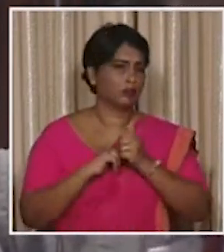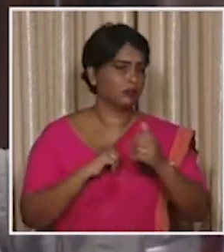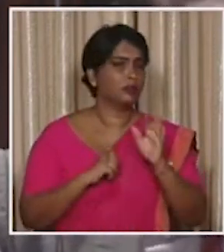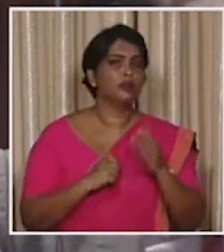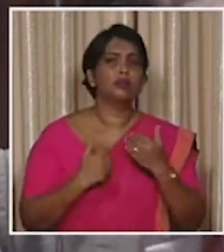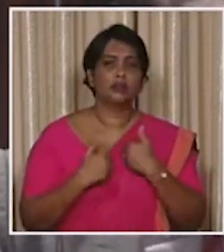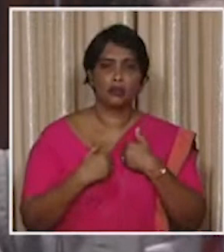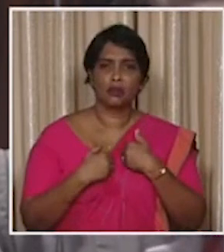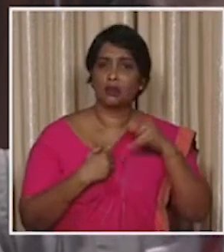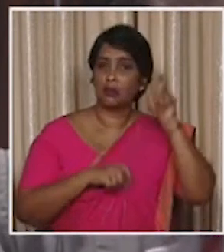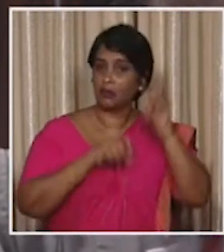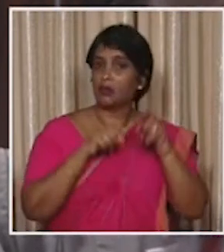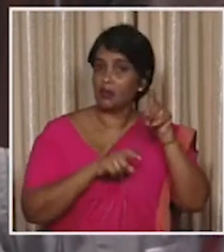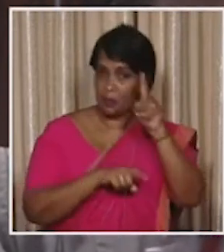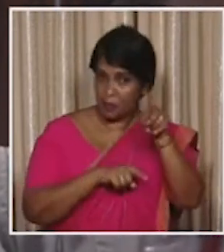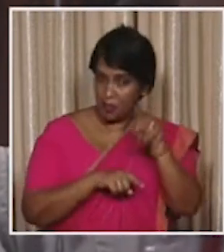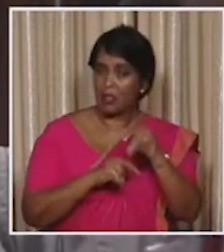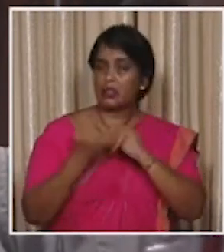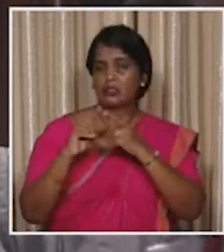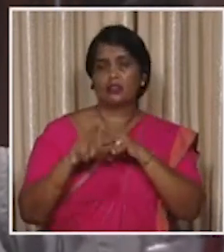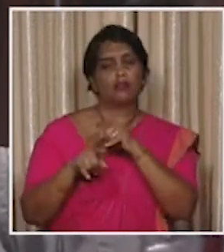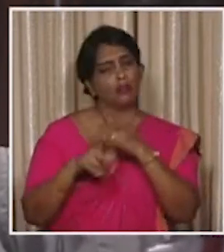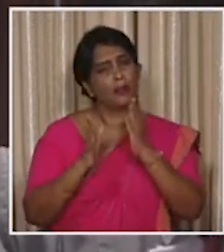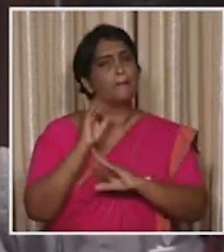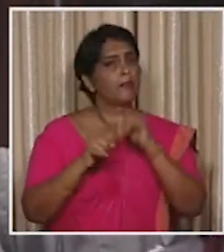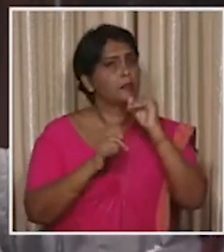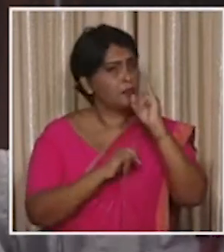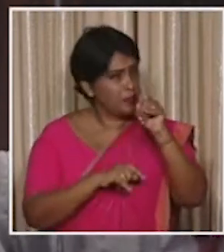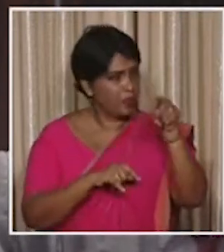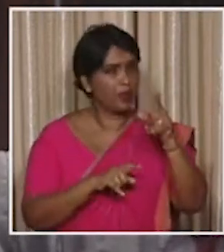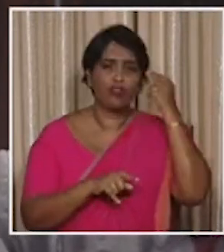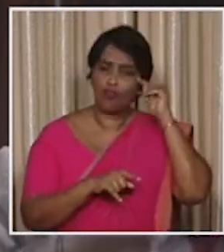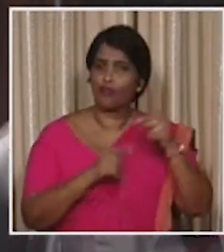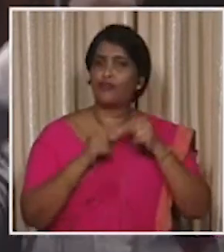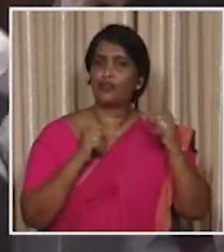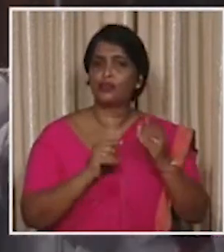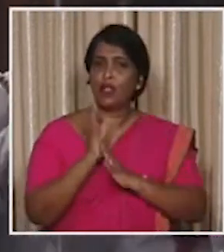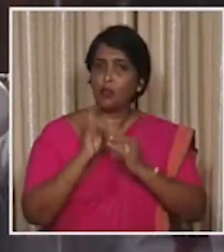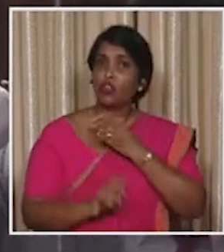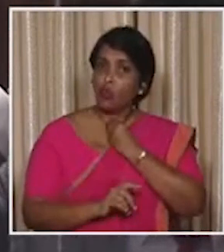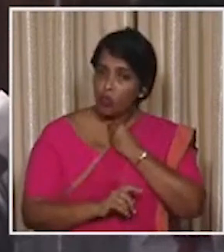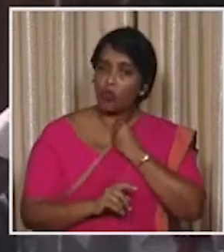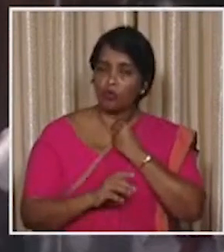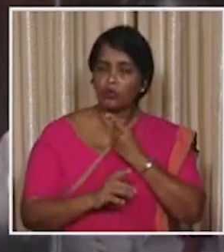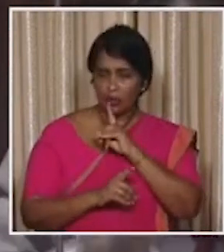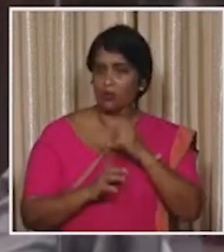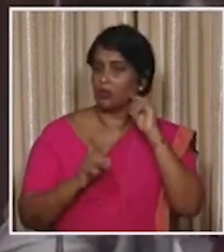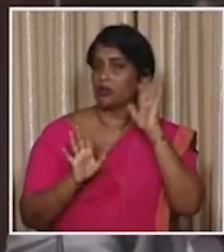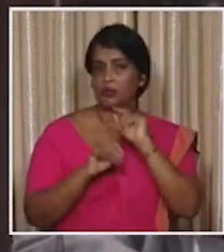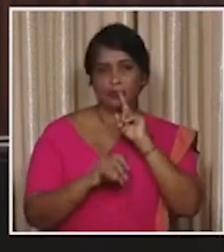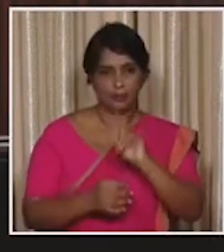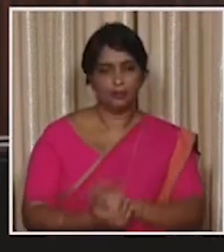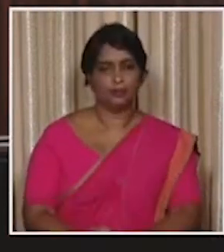සම්බන්ධයෙන් අදාළ නිලධාරීන්ගෙන් වරදිකාරයෝ නිලධාරීන්ට විරුද්ධව අමාත්‍යංශෙන් නම් වරදිකාරයෝ අමාත්‍යංශ විරුද්ධව ඇමෙතුමා බොරු කියනවා නම් ඒක රටට දැනගන්න ඉඩ දෙන්න කියලා අපි